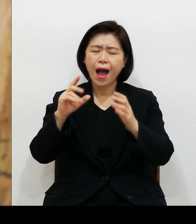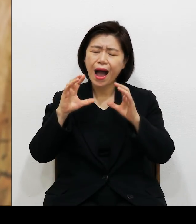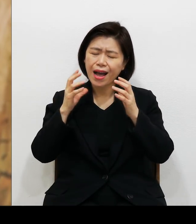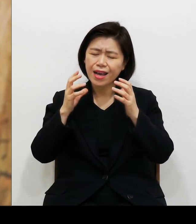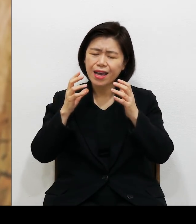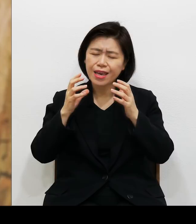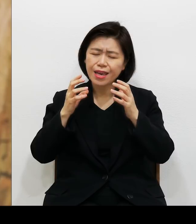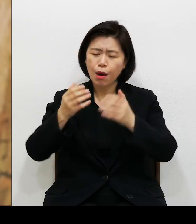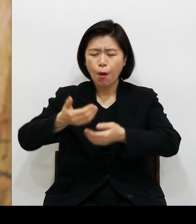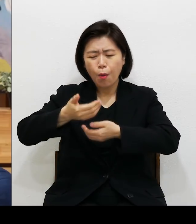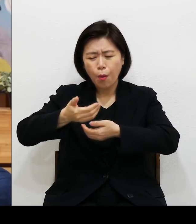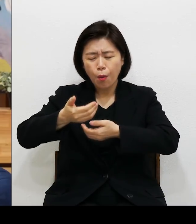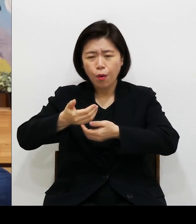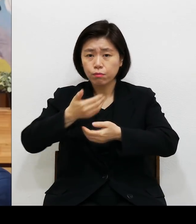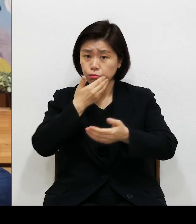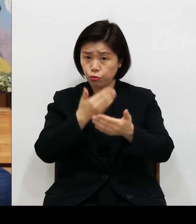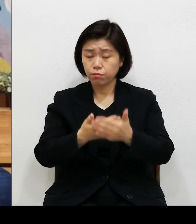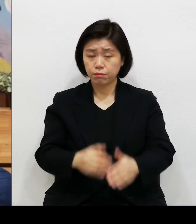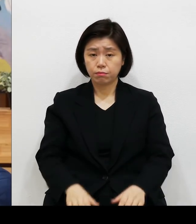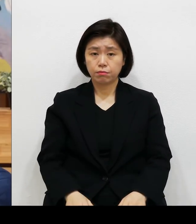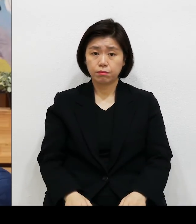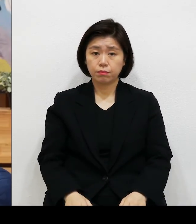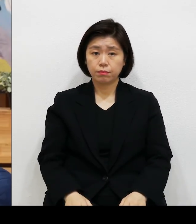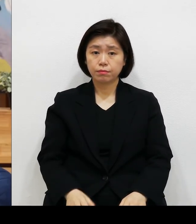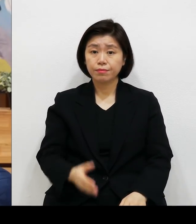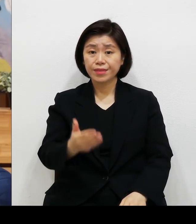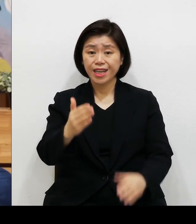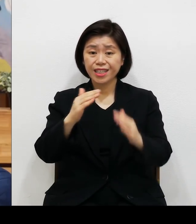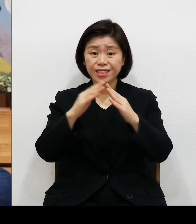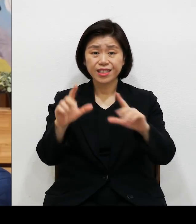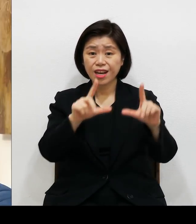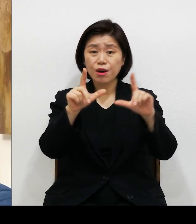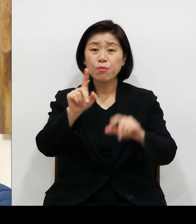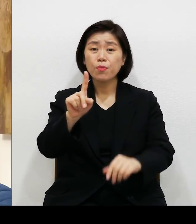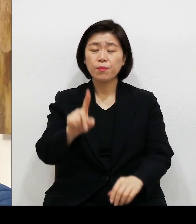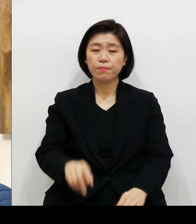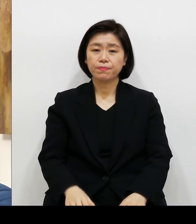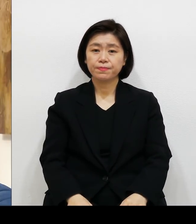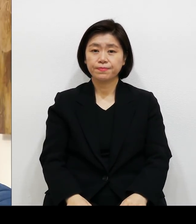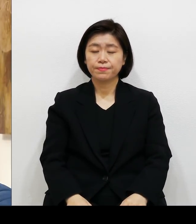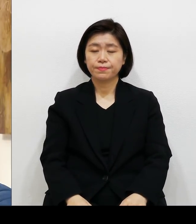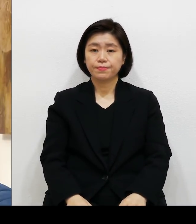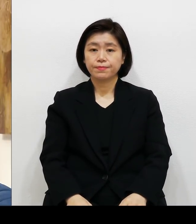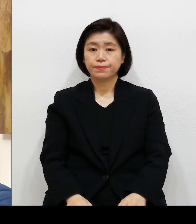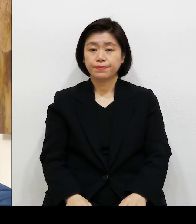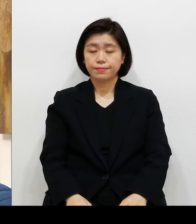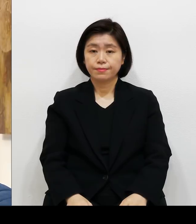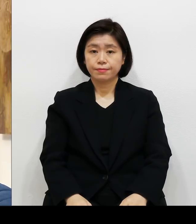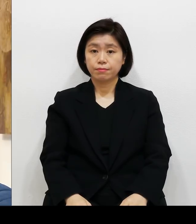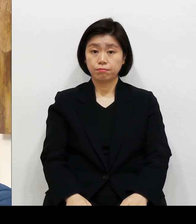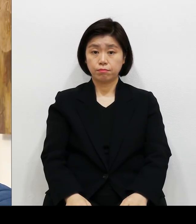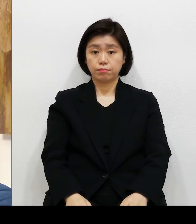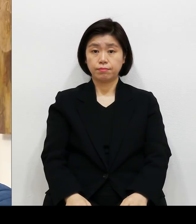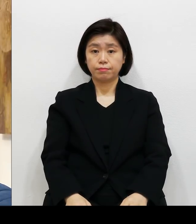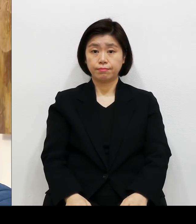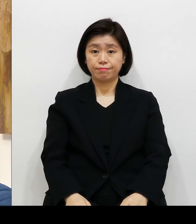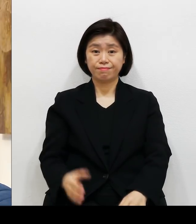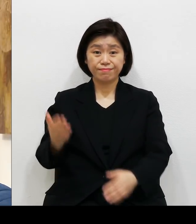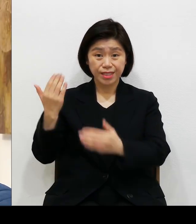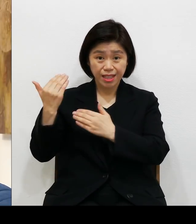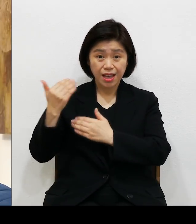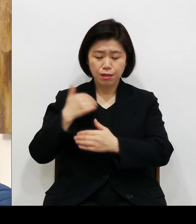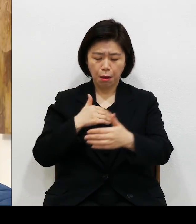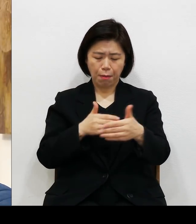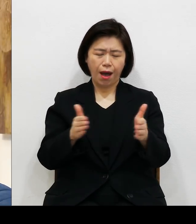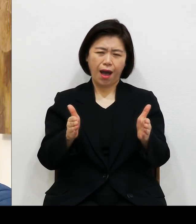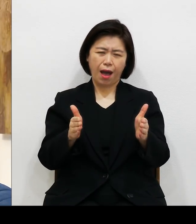지키고. 집은 어떤 곳에서 사셨어요? 그때는 그냥 그 단칸방에 그 원룸 네.